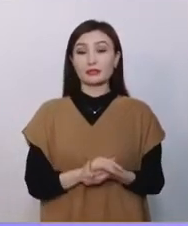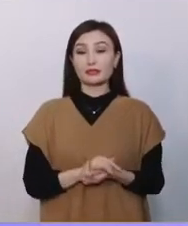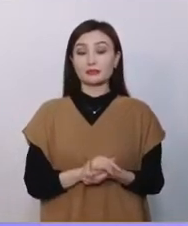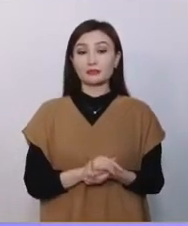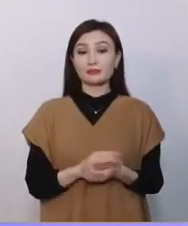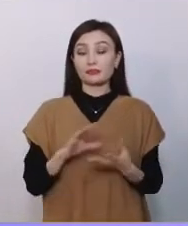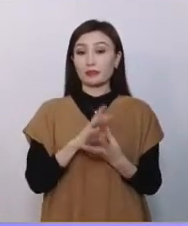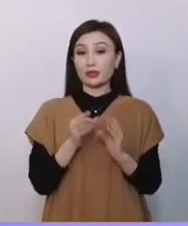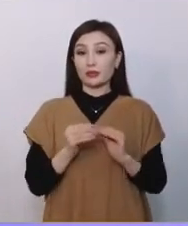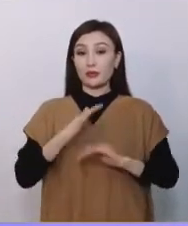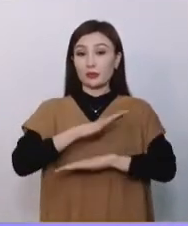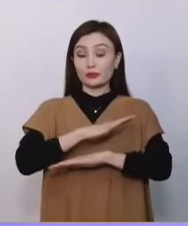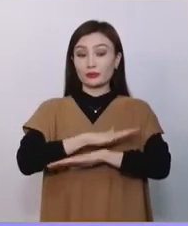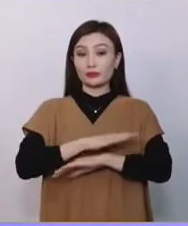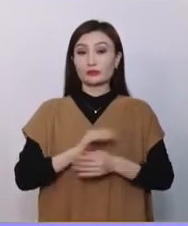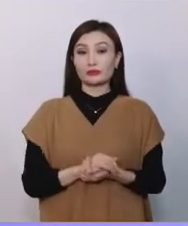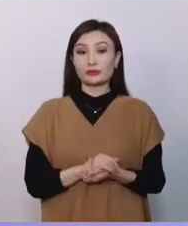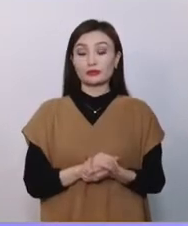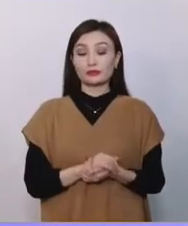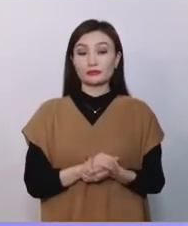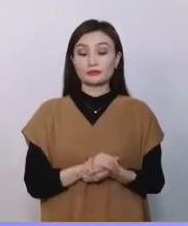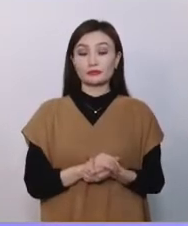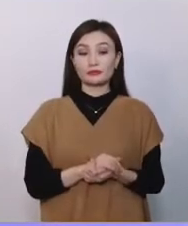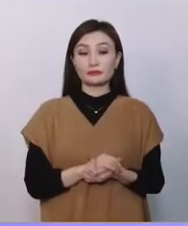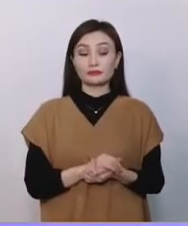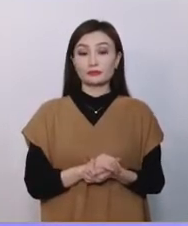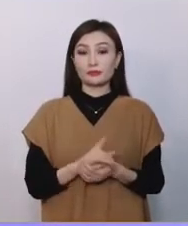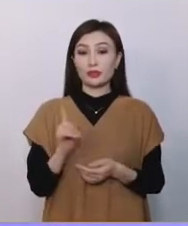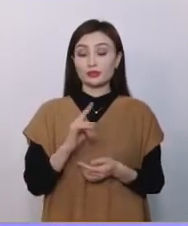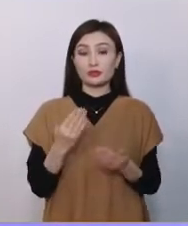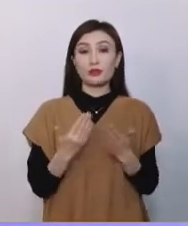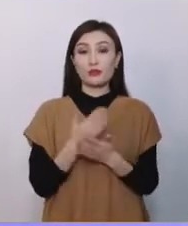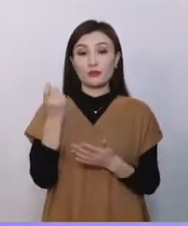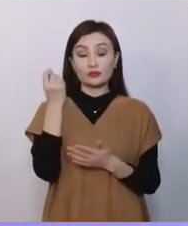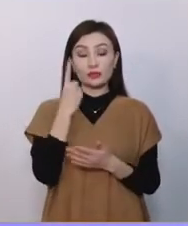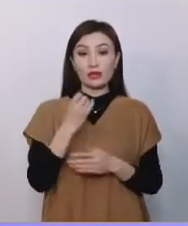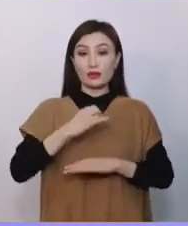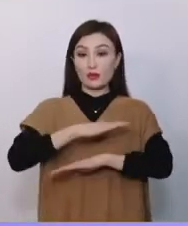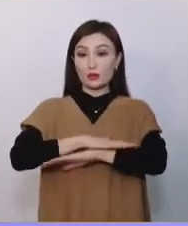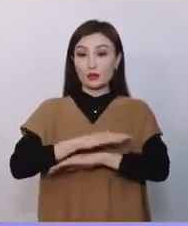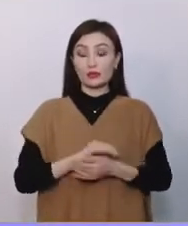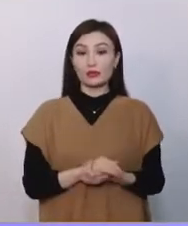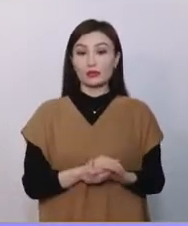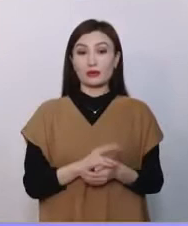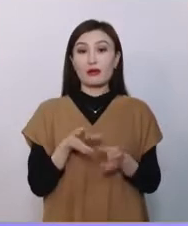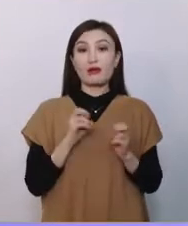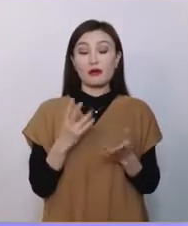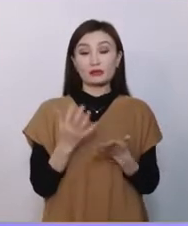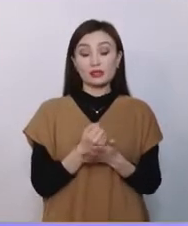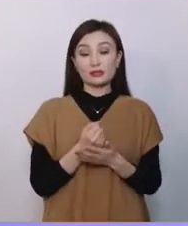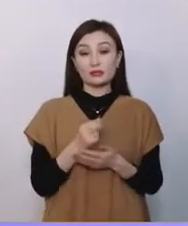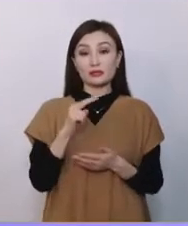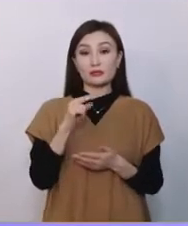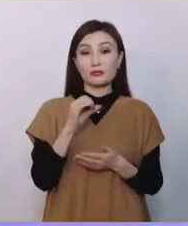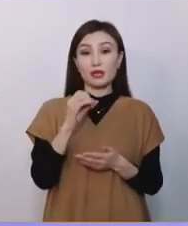подведем итоги нашего урока что нового узнали на уроке как найти периметр